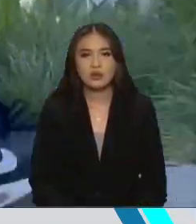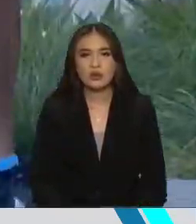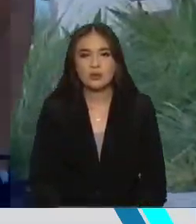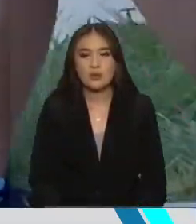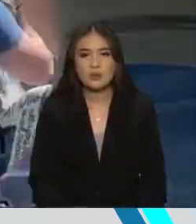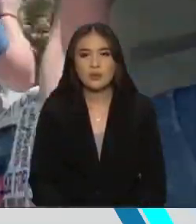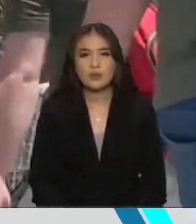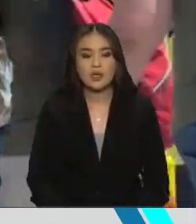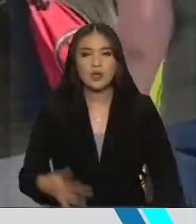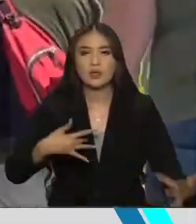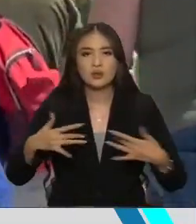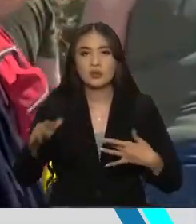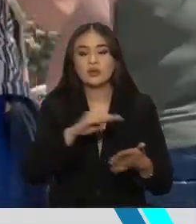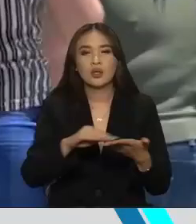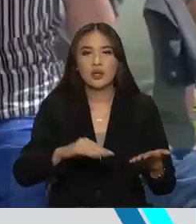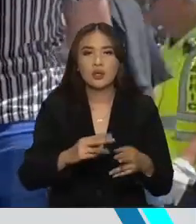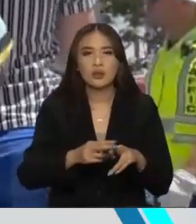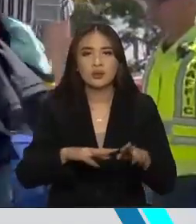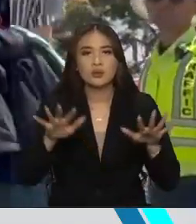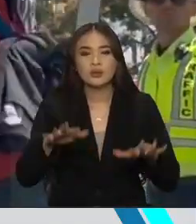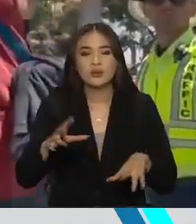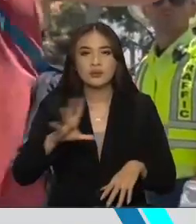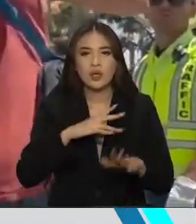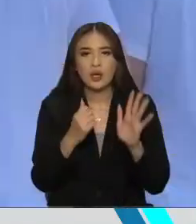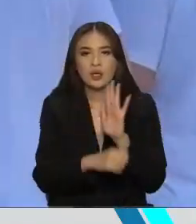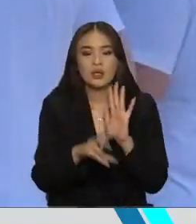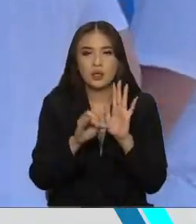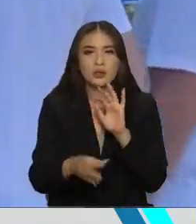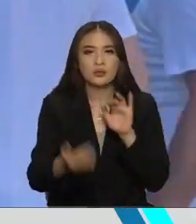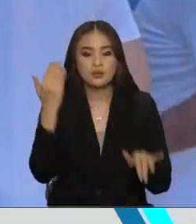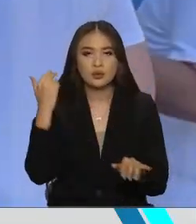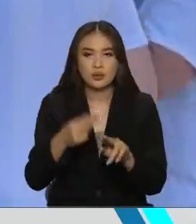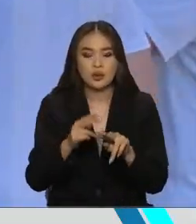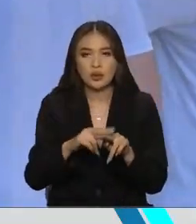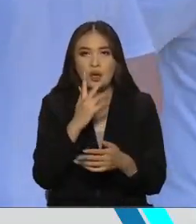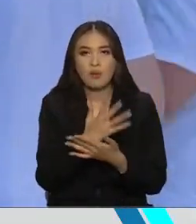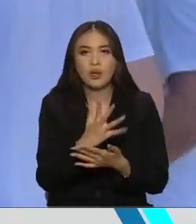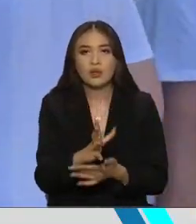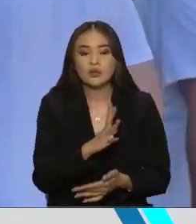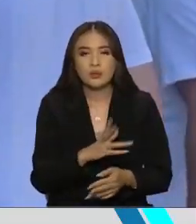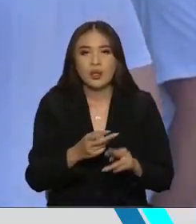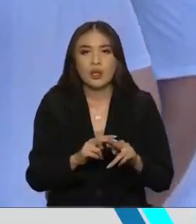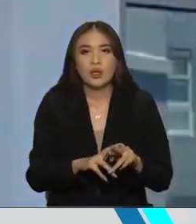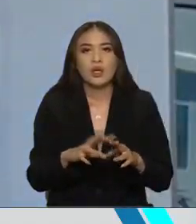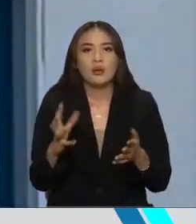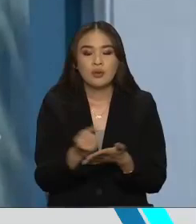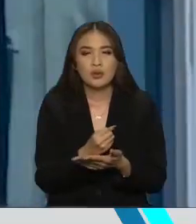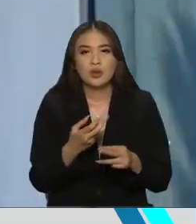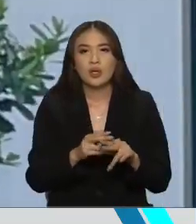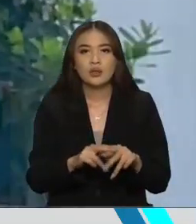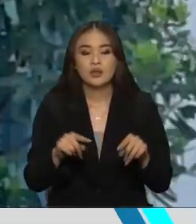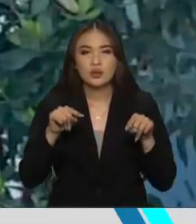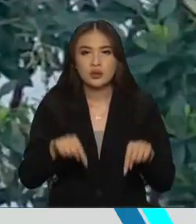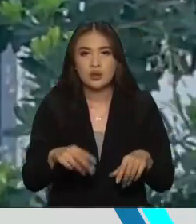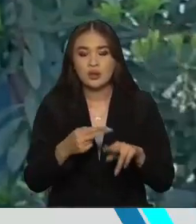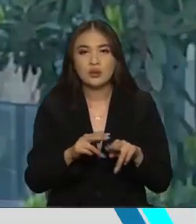Бір анығы актерлар мен жазушылардың кәсіп одақтары осыдан 60 жыл бұрын дәл осылай біріге ереуілдетіп дегендеріне жеткен. Олар бұл жолда